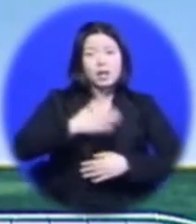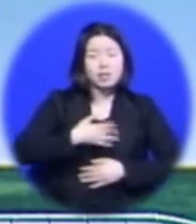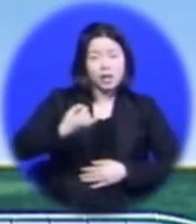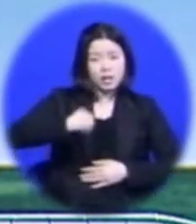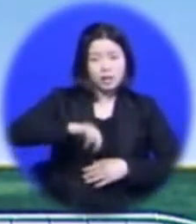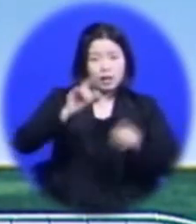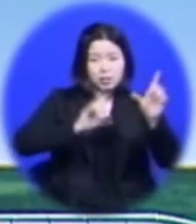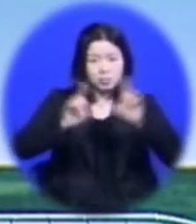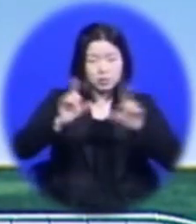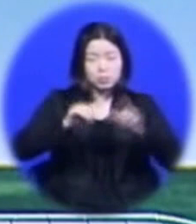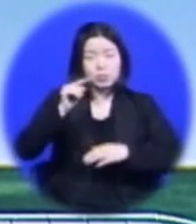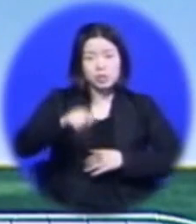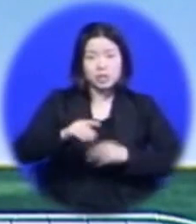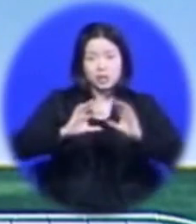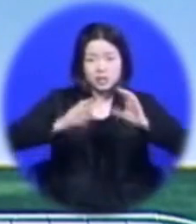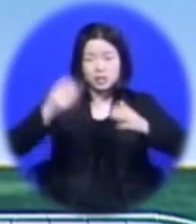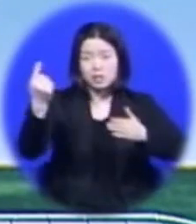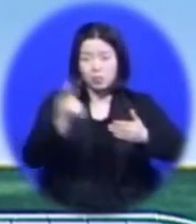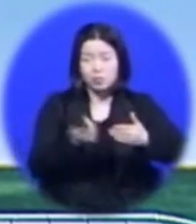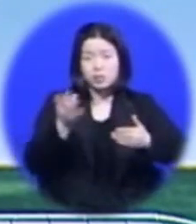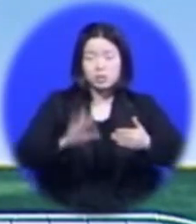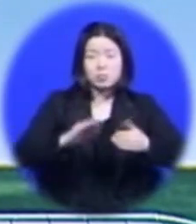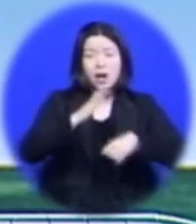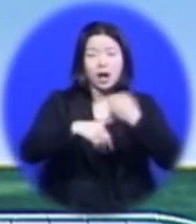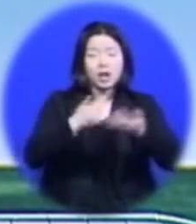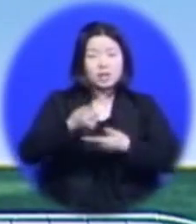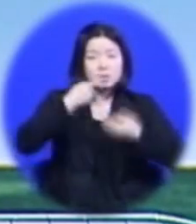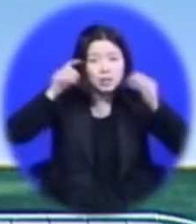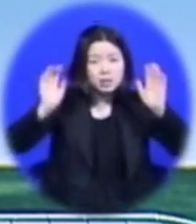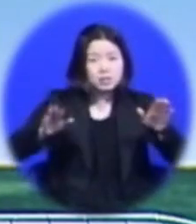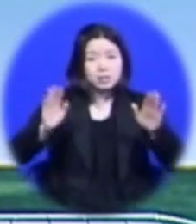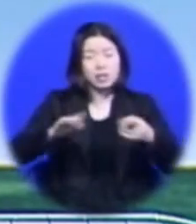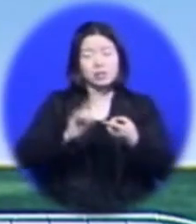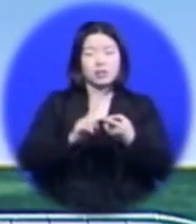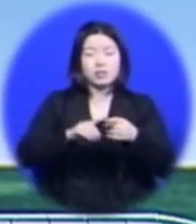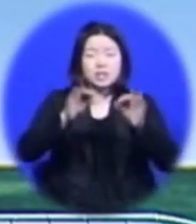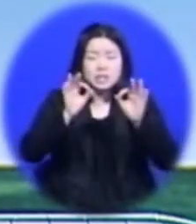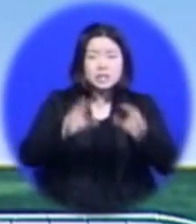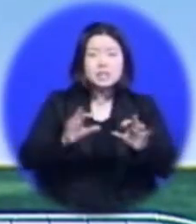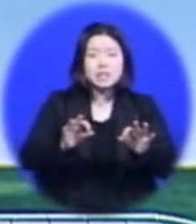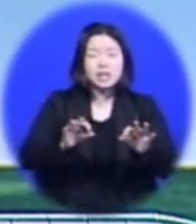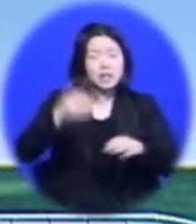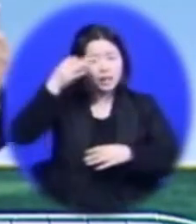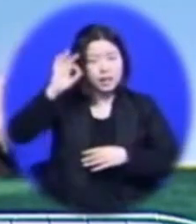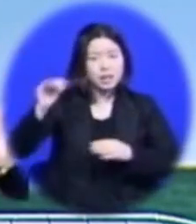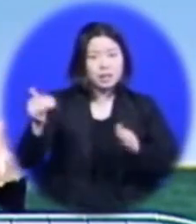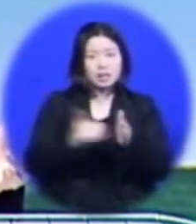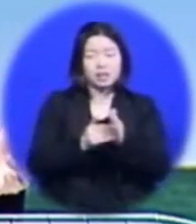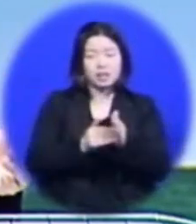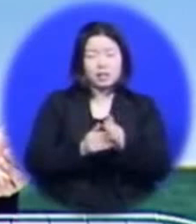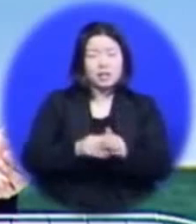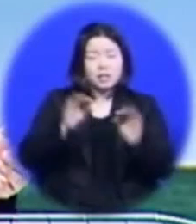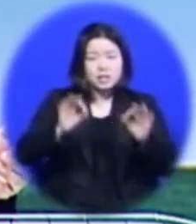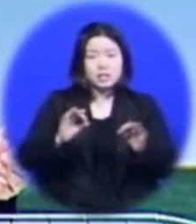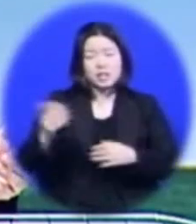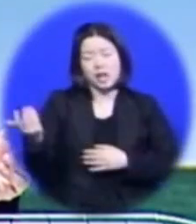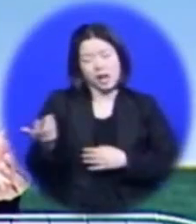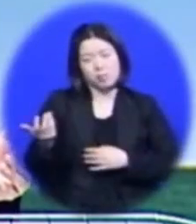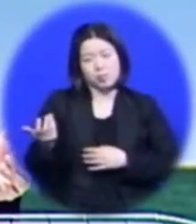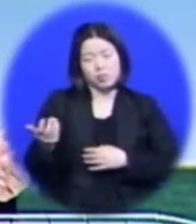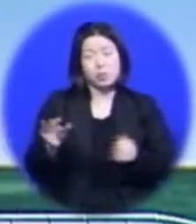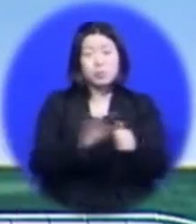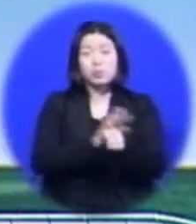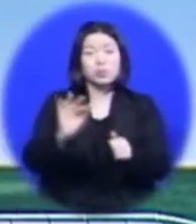모습으로 이 세상에 왔지만 하나님의 천사였음을 이제서 깨닫는다. 이제는 아프니 위로가 될 수 있을 것